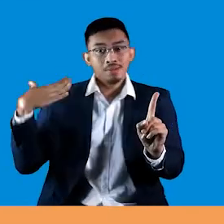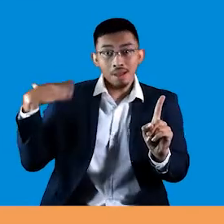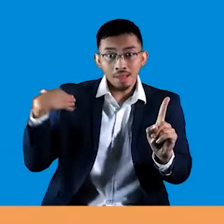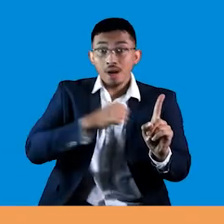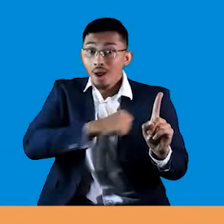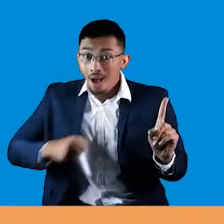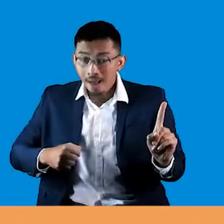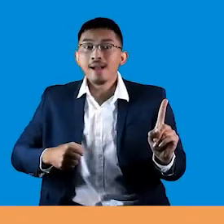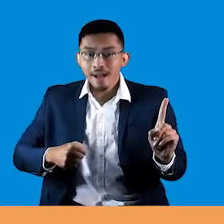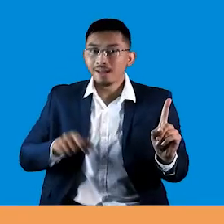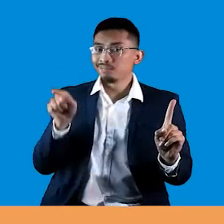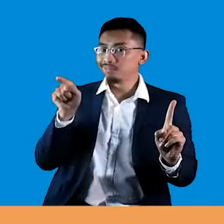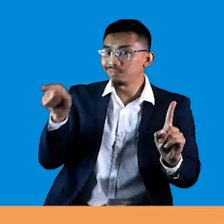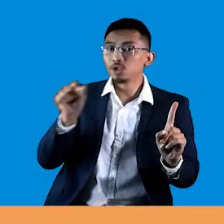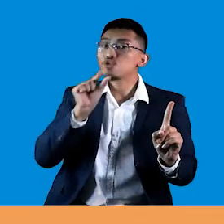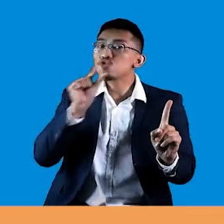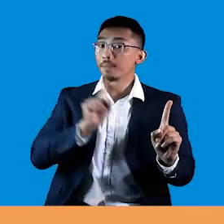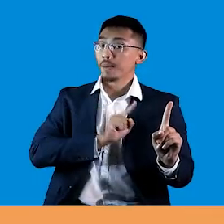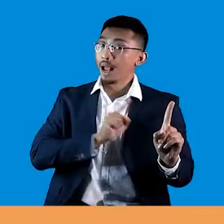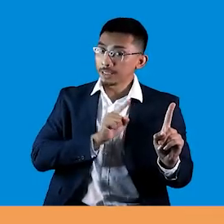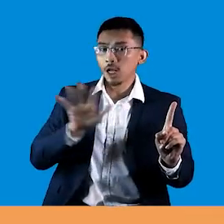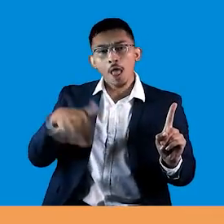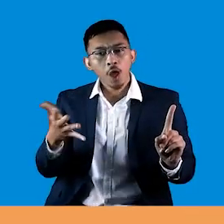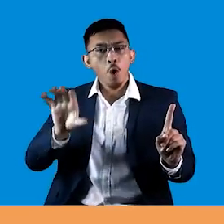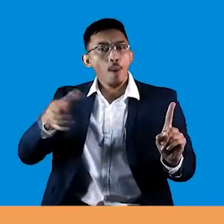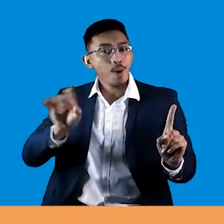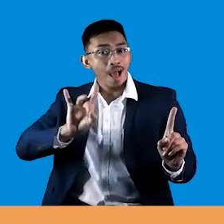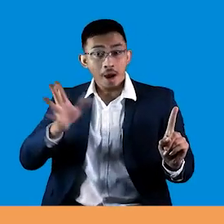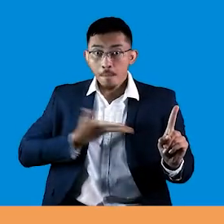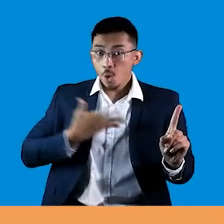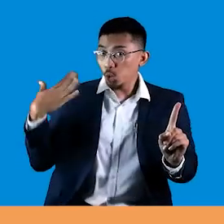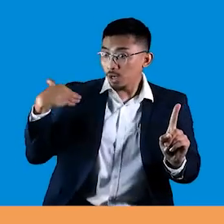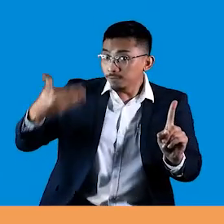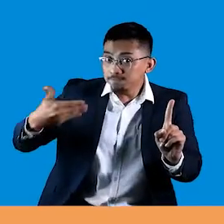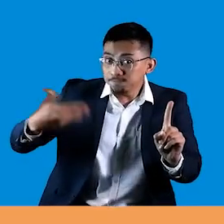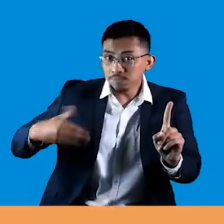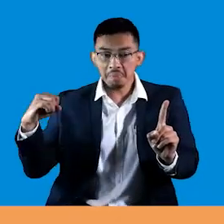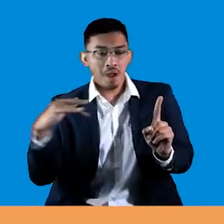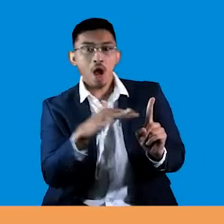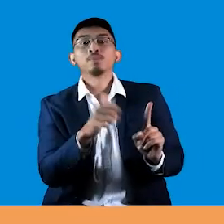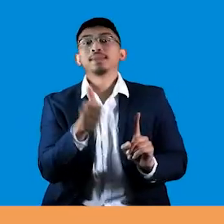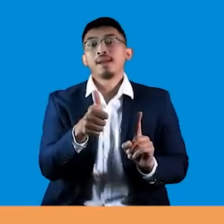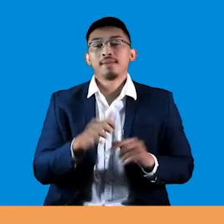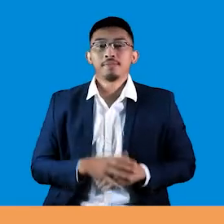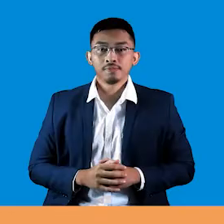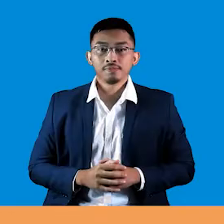dan saat ini dalam posisi dapat dipengaruhi oleh kepentingan pribadi atau kelompok ketika hendak melaksanakan